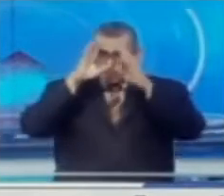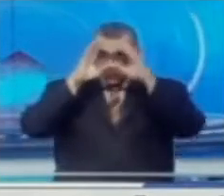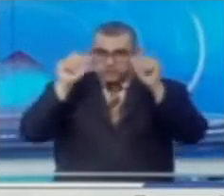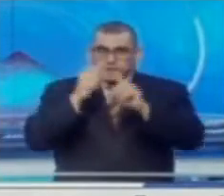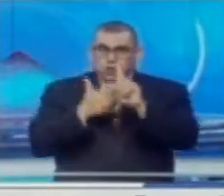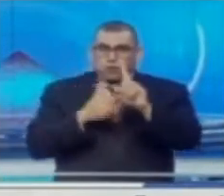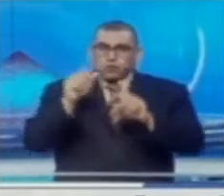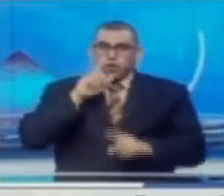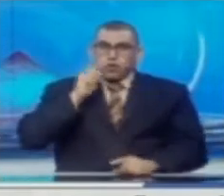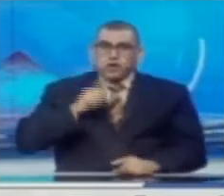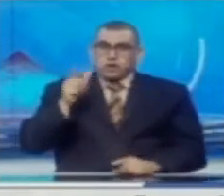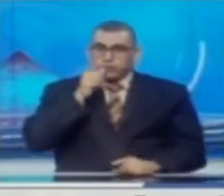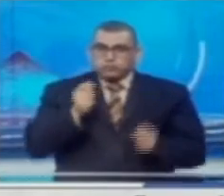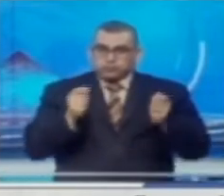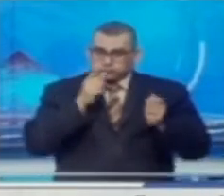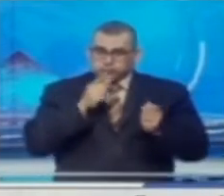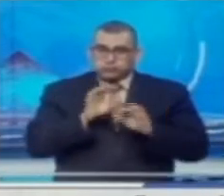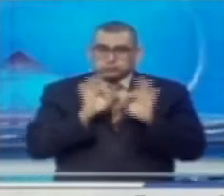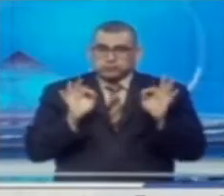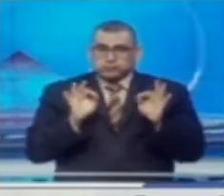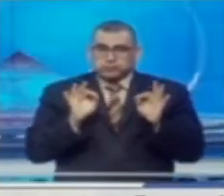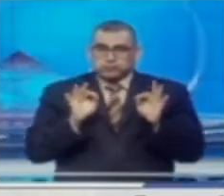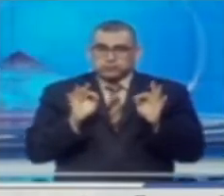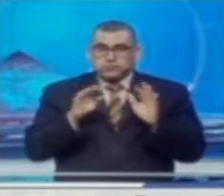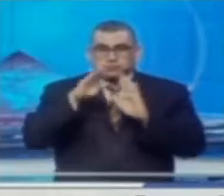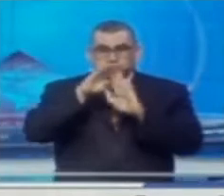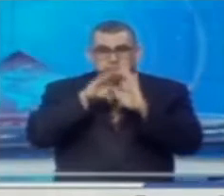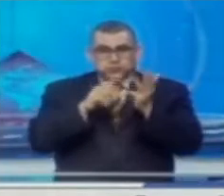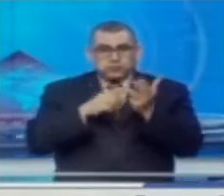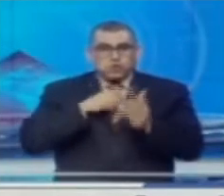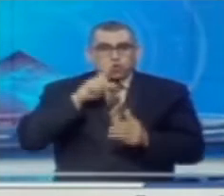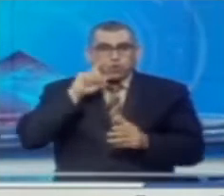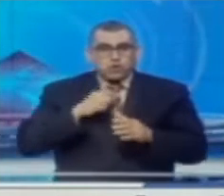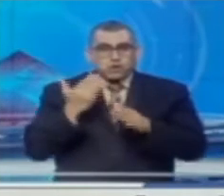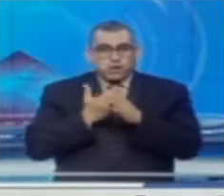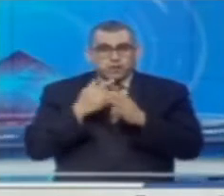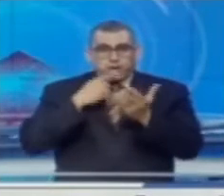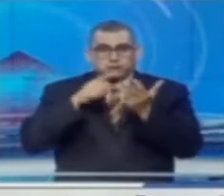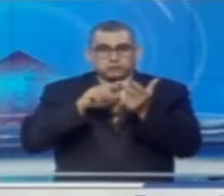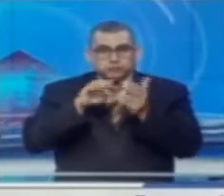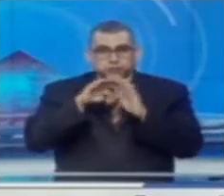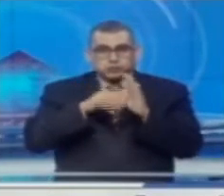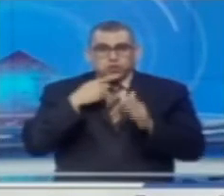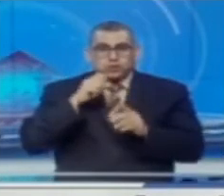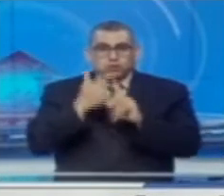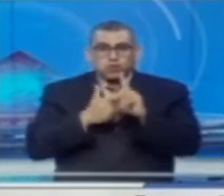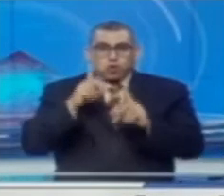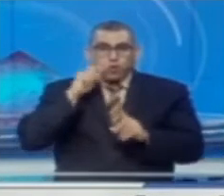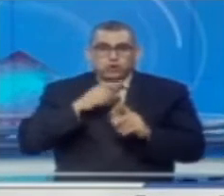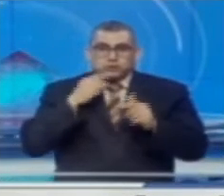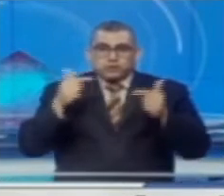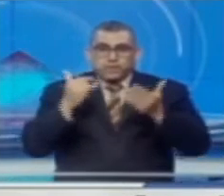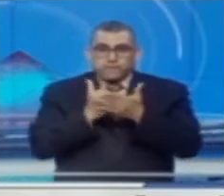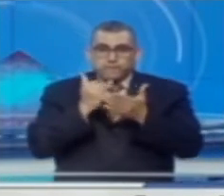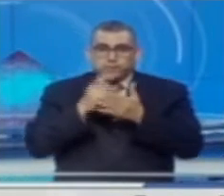المبعوث الأوكراني، وكان يعني يعرض لموقف بلاده. استعرض المبعوث الخاص لأوكرانيا لشؤون الشرق الأوسط